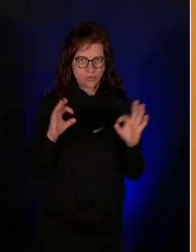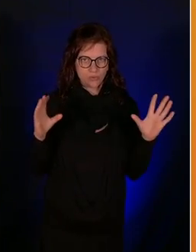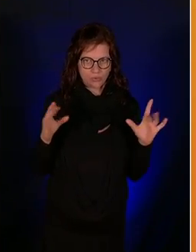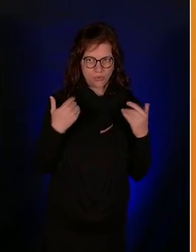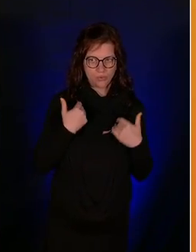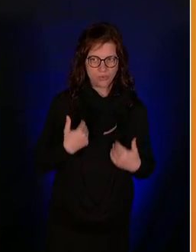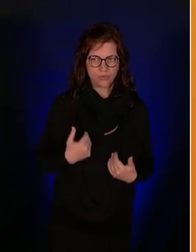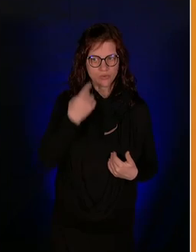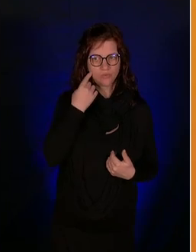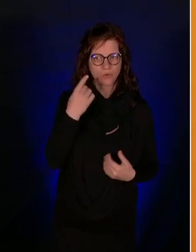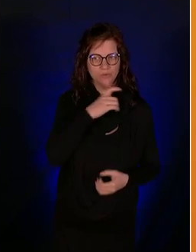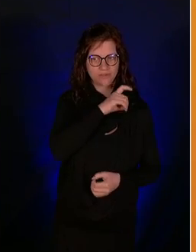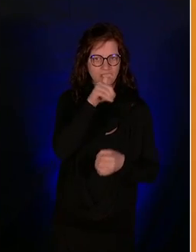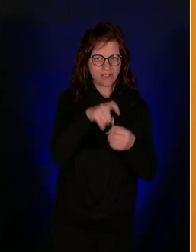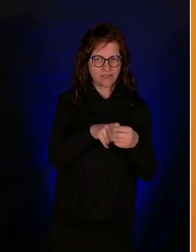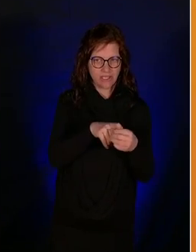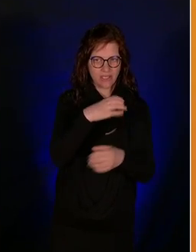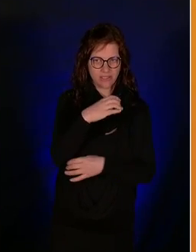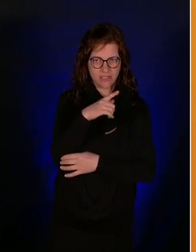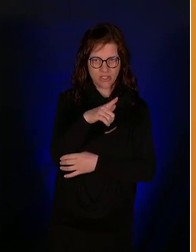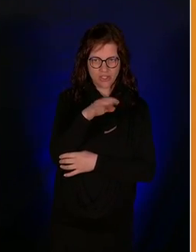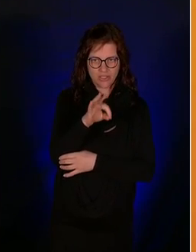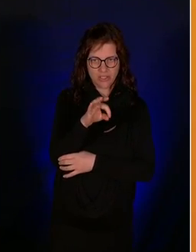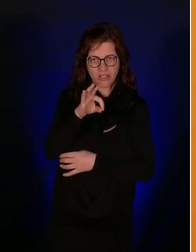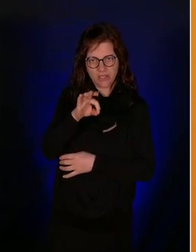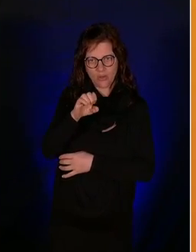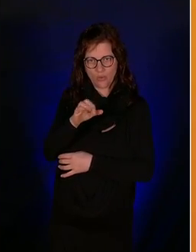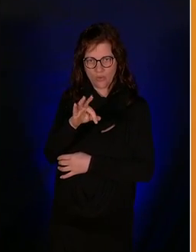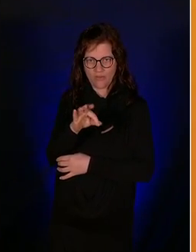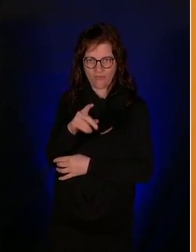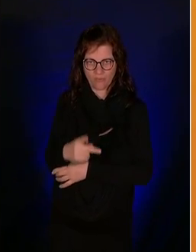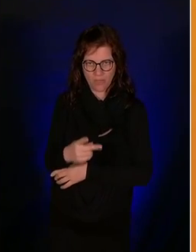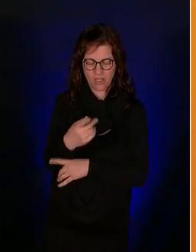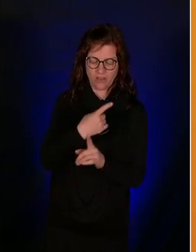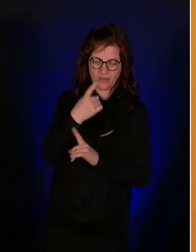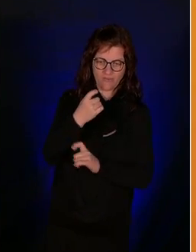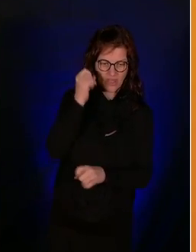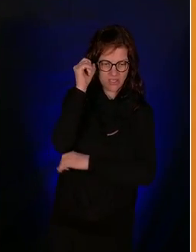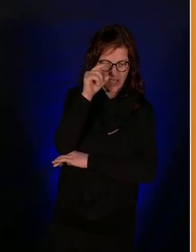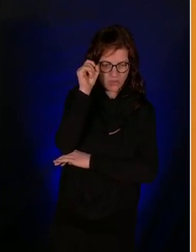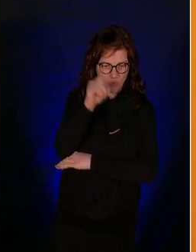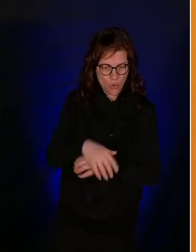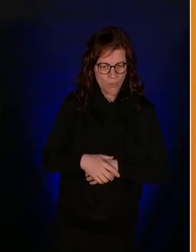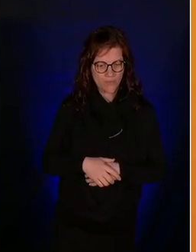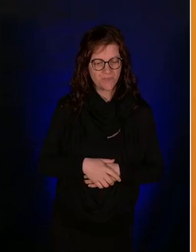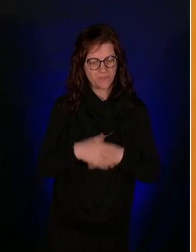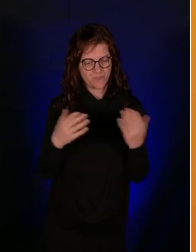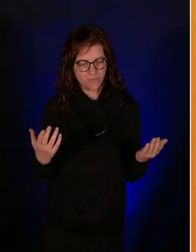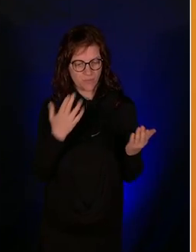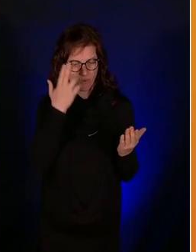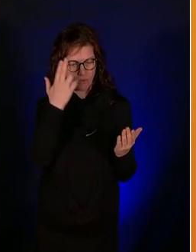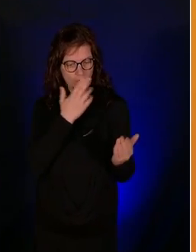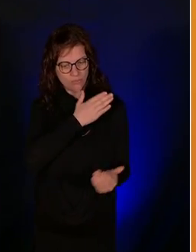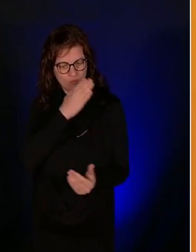pour le syndicat CGT-TEFP, par ailleurs je viens de Strasbourg. Donc voilà, alors je vais commencer